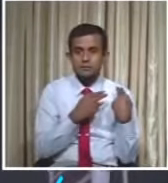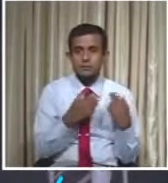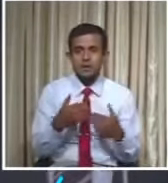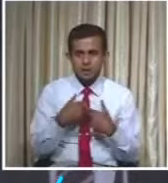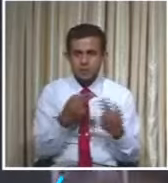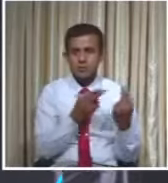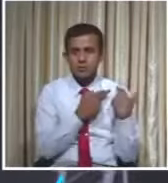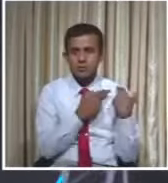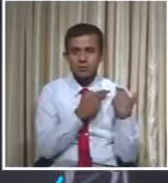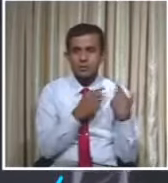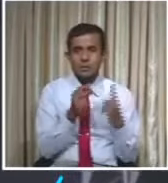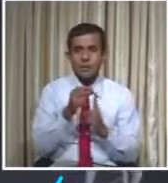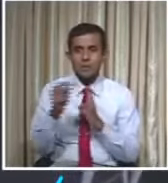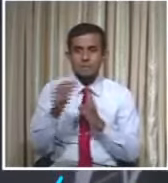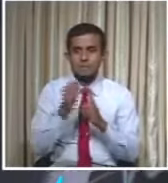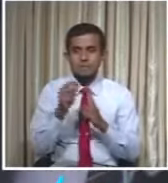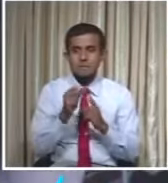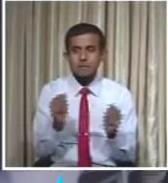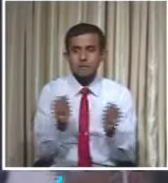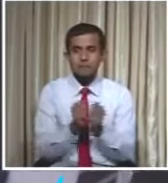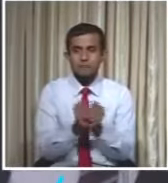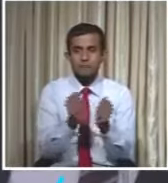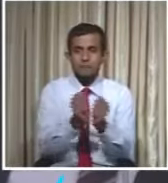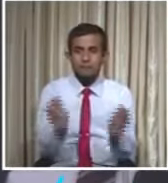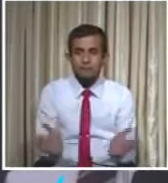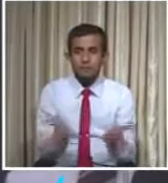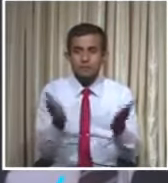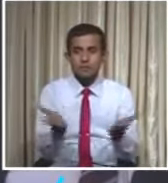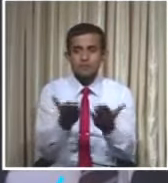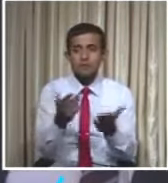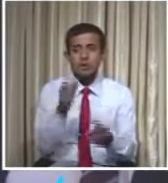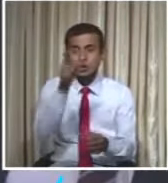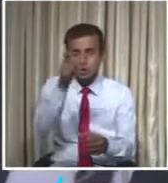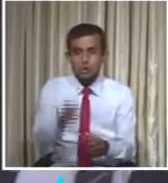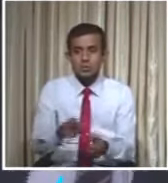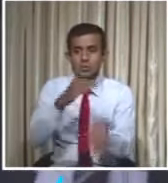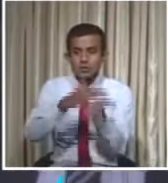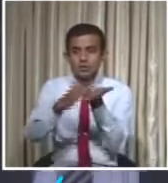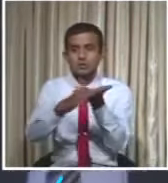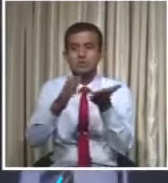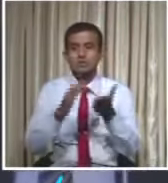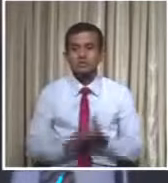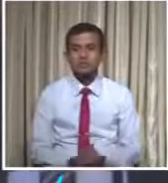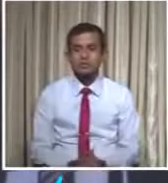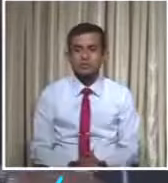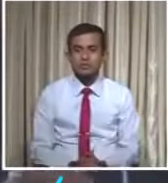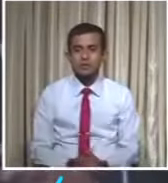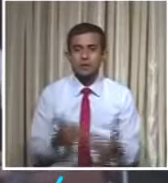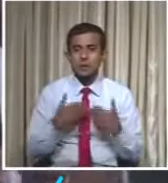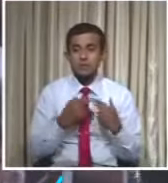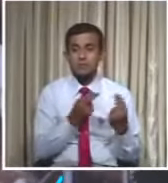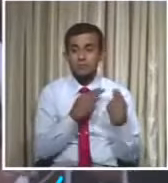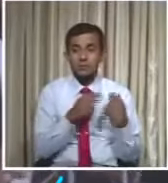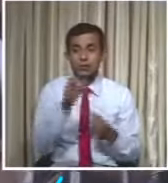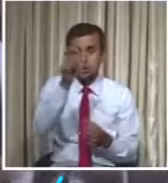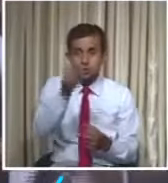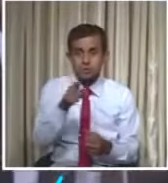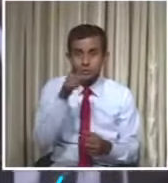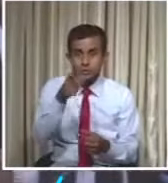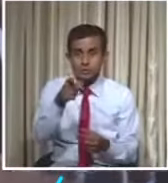අපේ යුතුකම පාර්ලිමේන්තු කටයුතු කරගෙන යාමට ඔබතුමාට සහයෝගය දීමයි අපේ යුතුකම